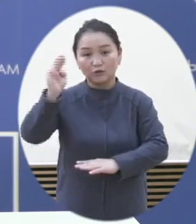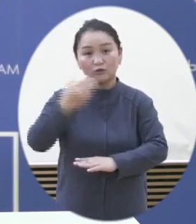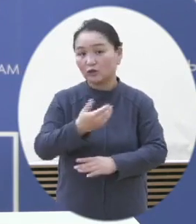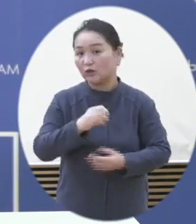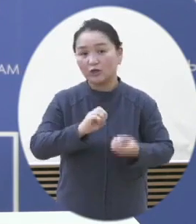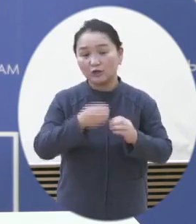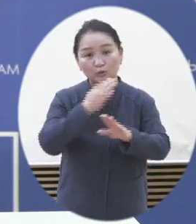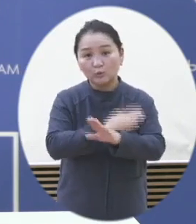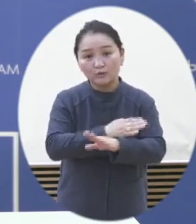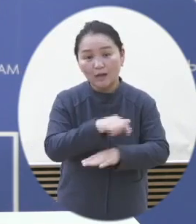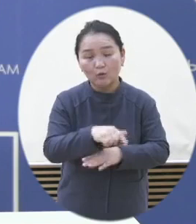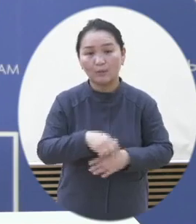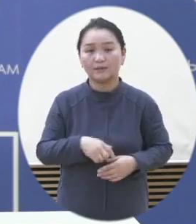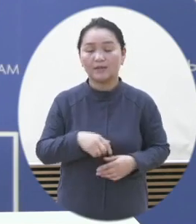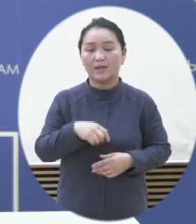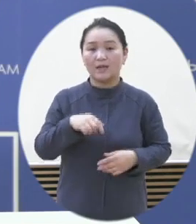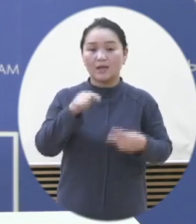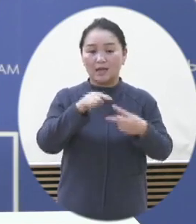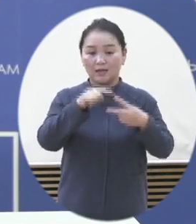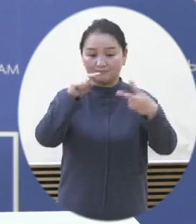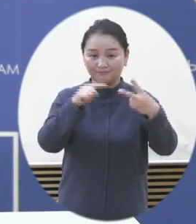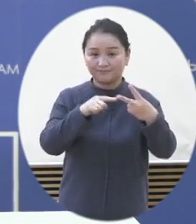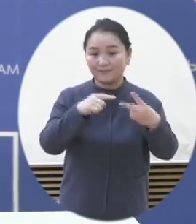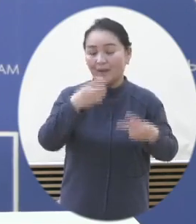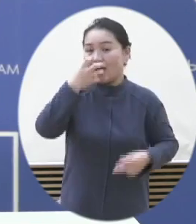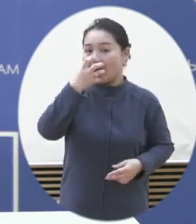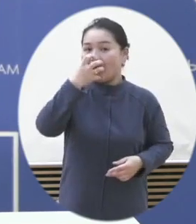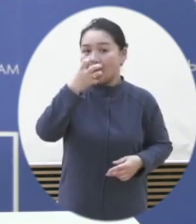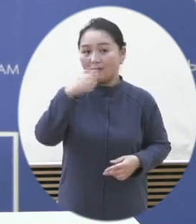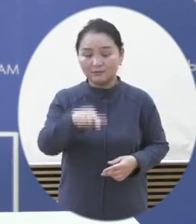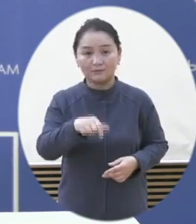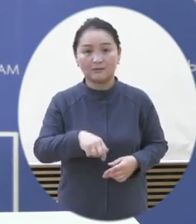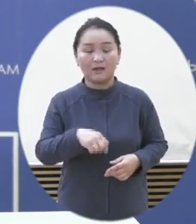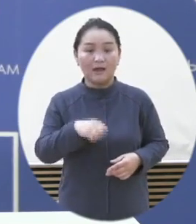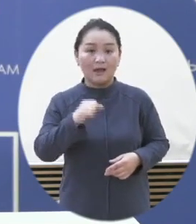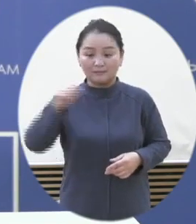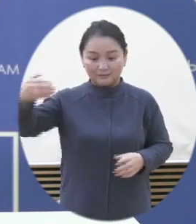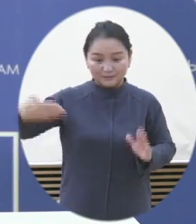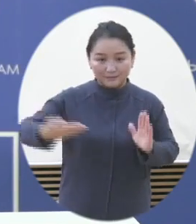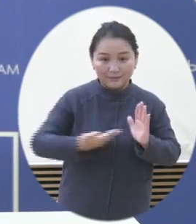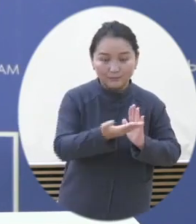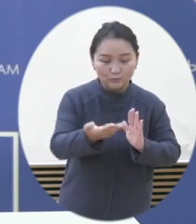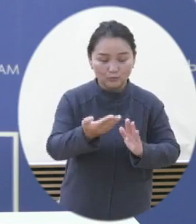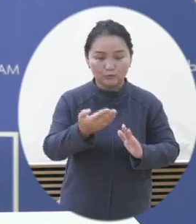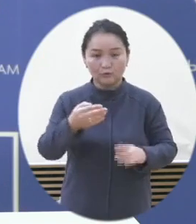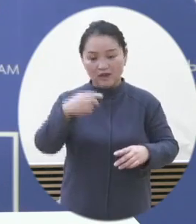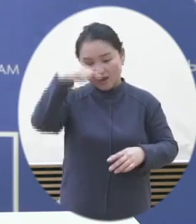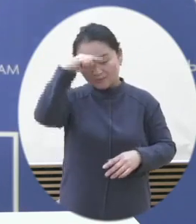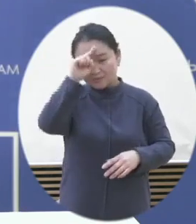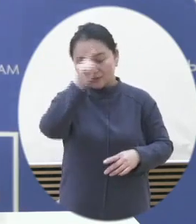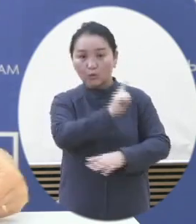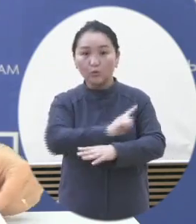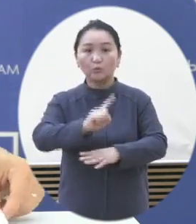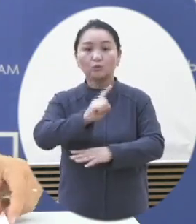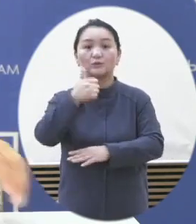судалгаагаар интерферон альфа 2 бетаг амьсгалын аппаратаар дамжуулан өгсөн нь бол илүү их эмчилгээний үр дүнтэй байсан гэж бол